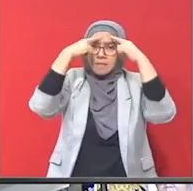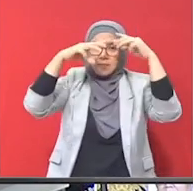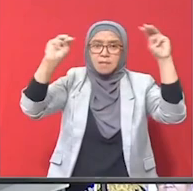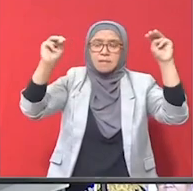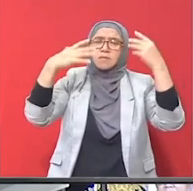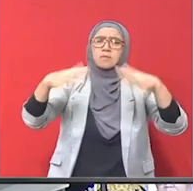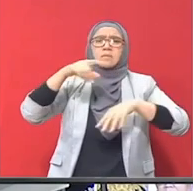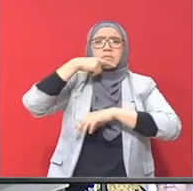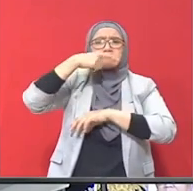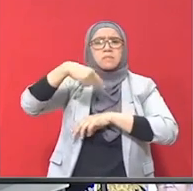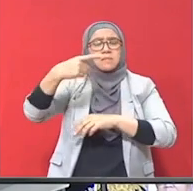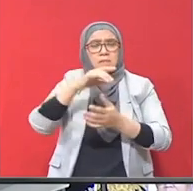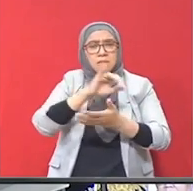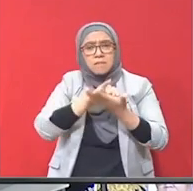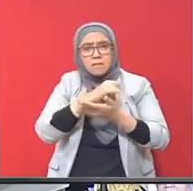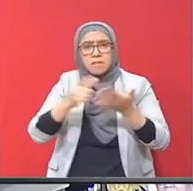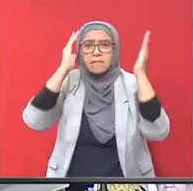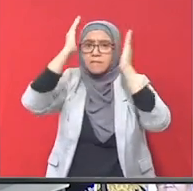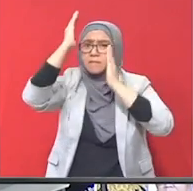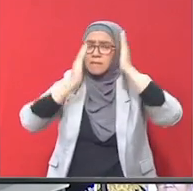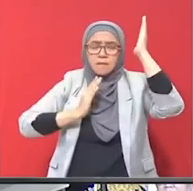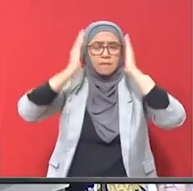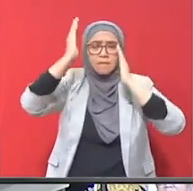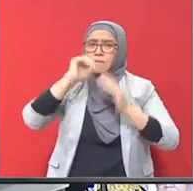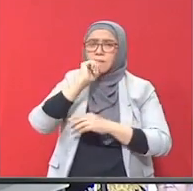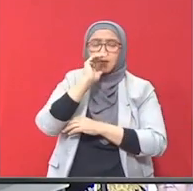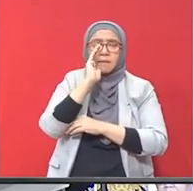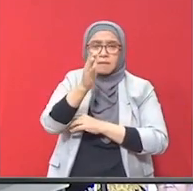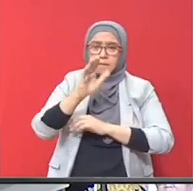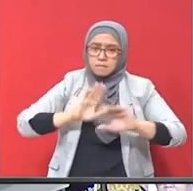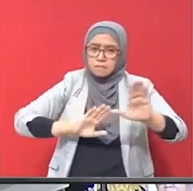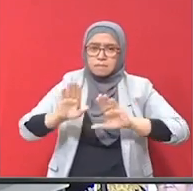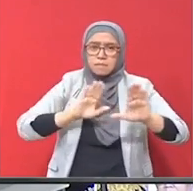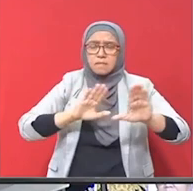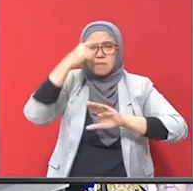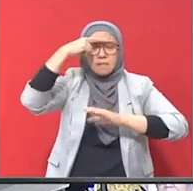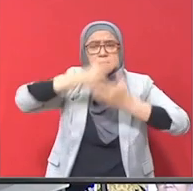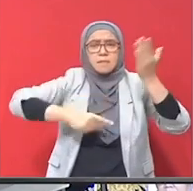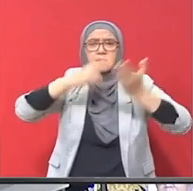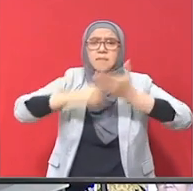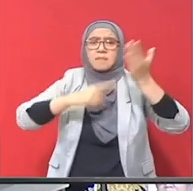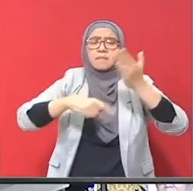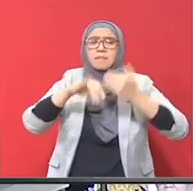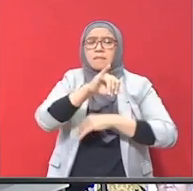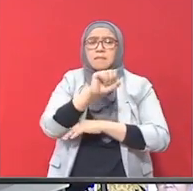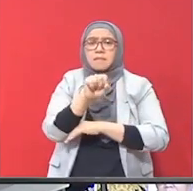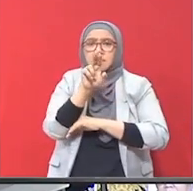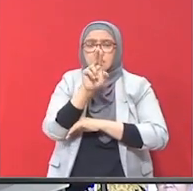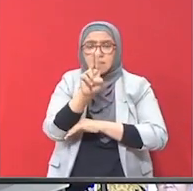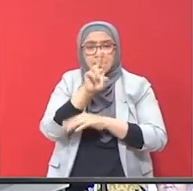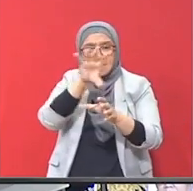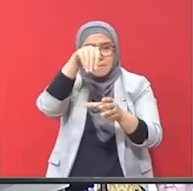mengeluarkan kenyataan bahwa Malaysia tidak akan berkompromi terhadap apa saja isu